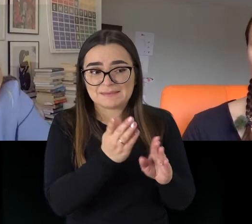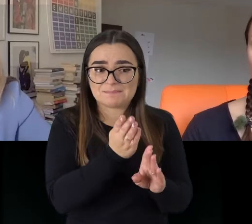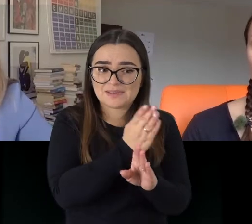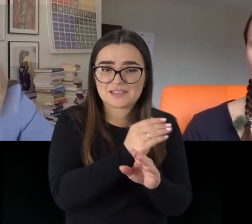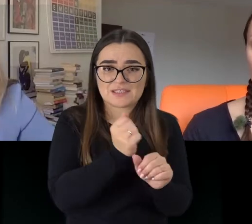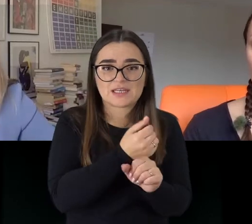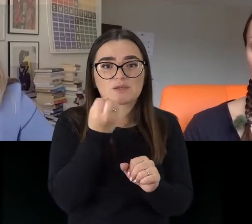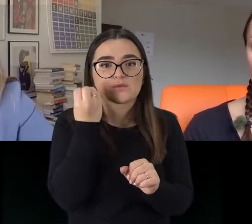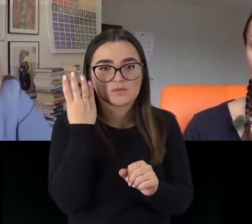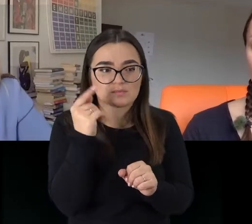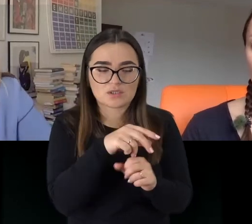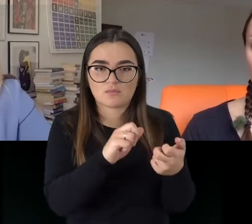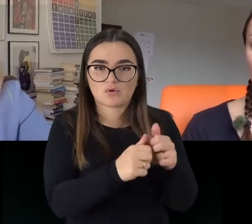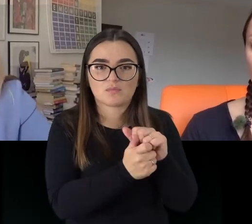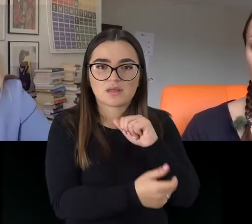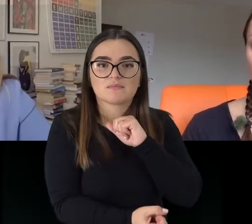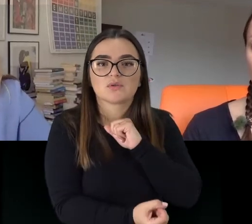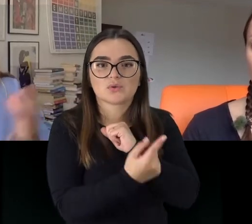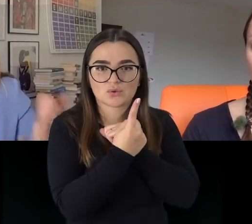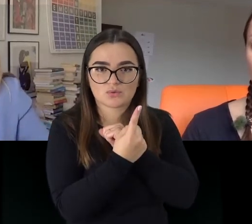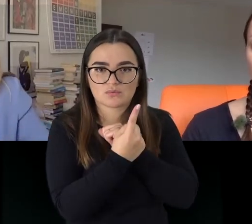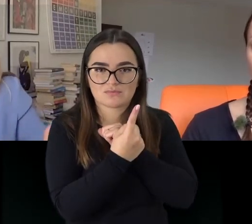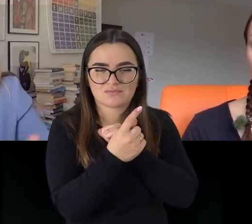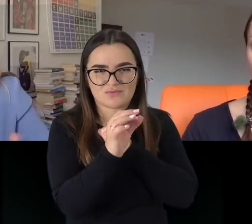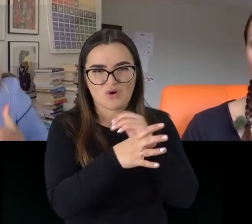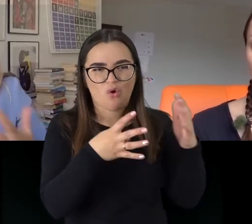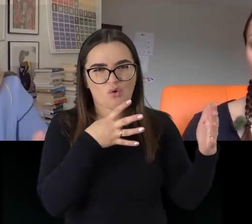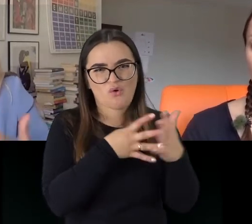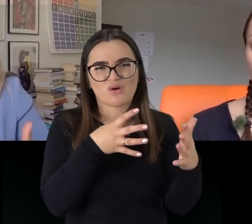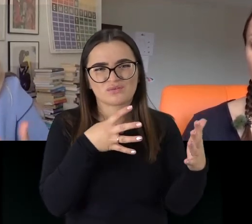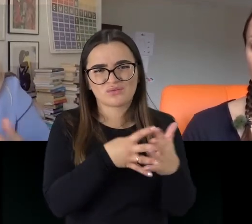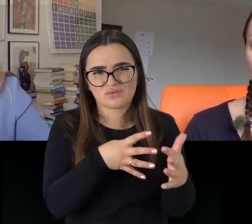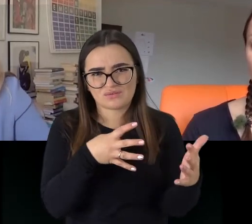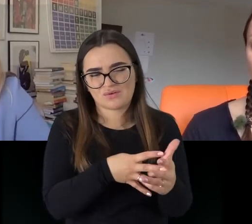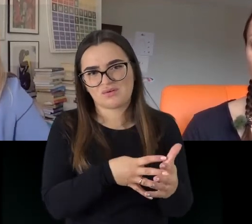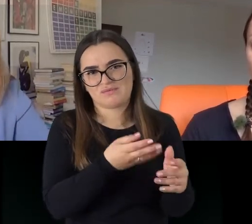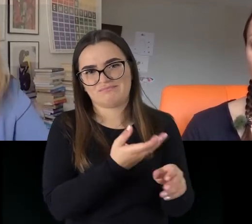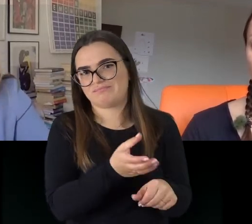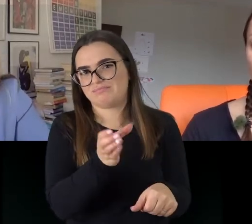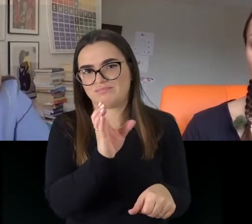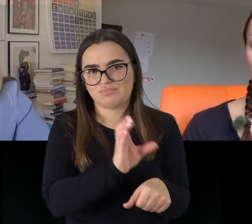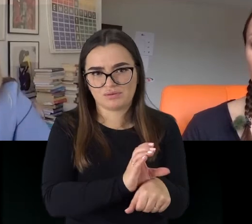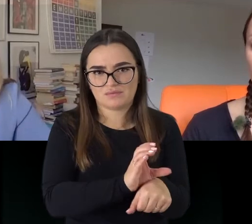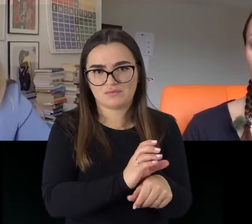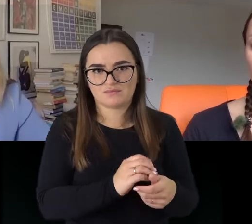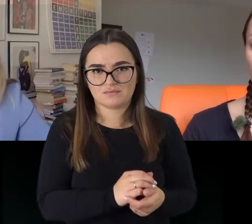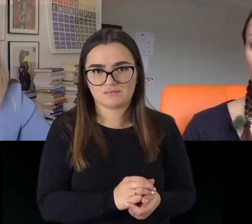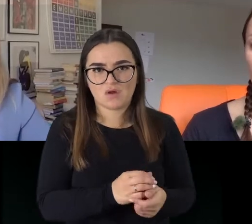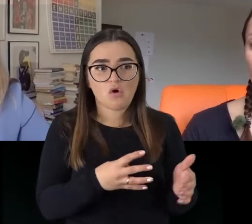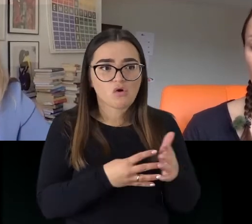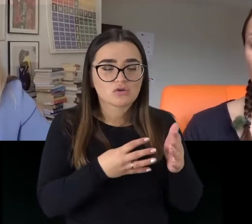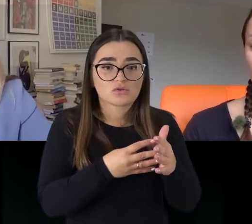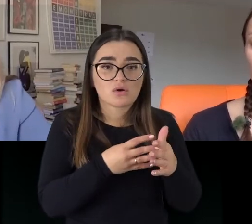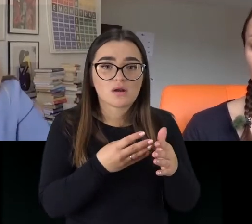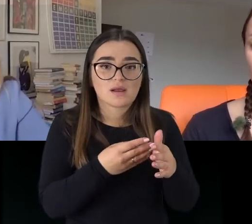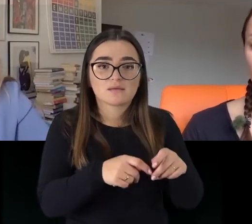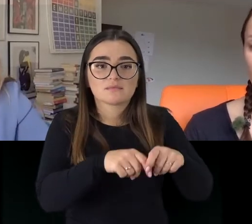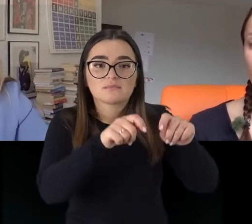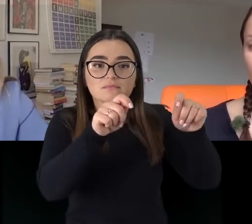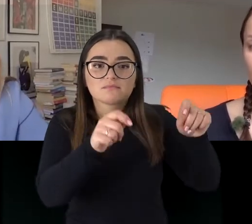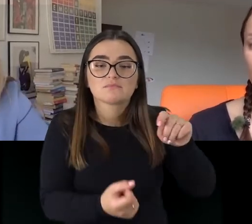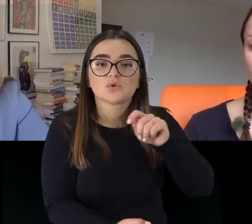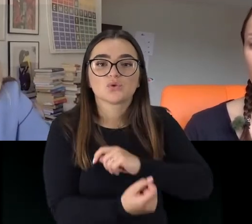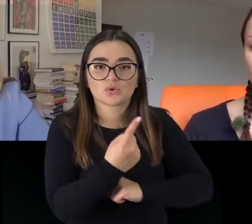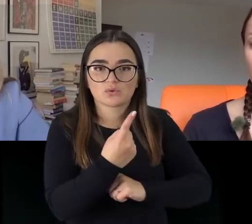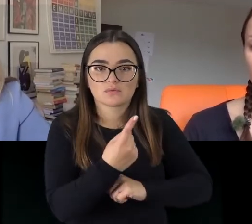kyla ne šiaip savo, bet kokia kontrolė, čia dabar kalbu apie tokią hiperkontrolę, jinai kyla iš nerimo. Tai kai ten, tarkim, ar